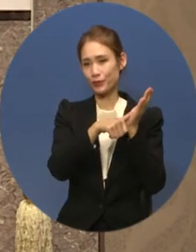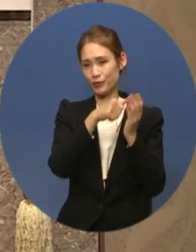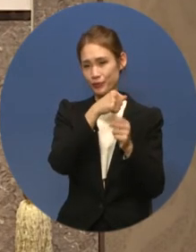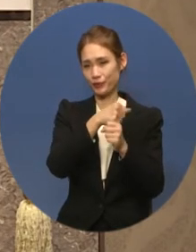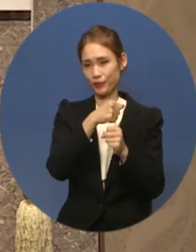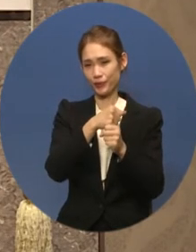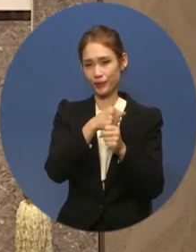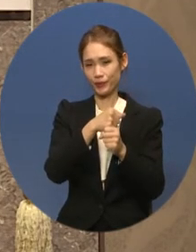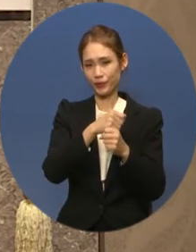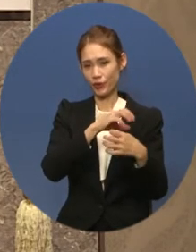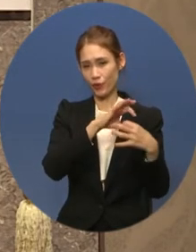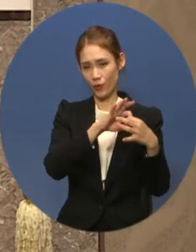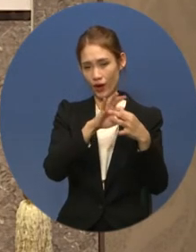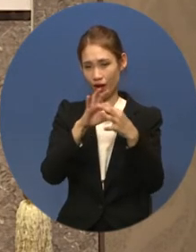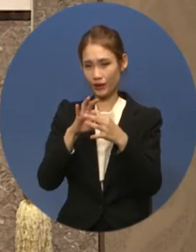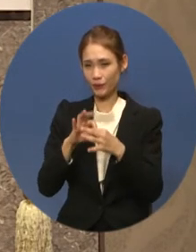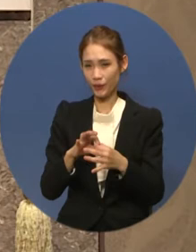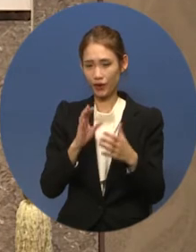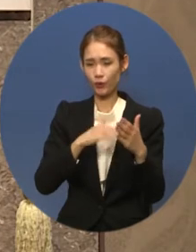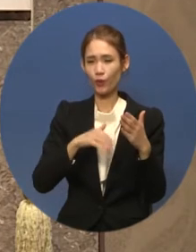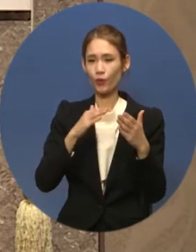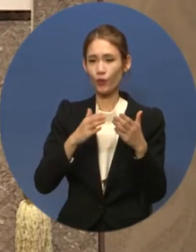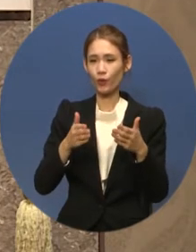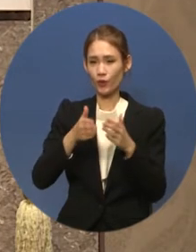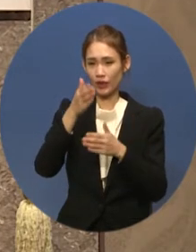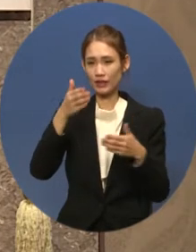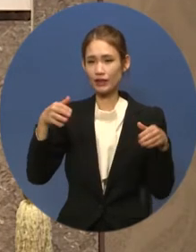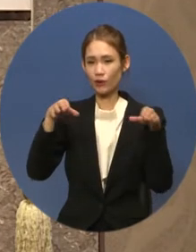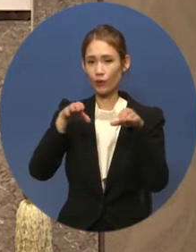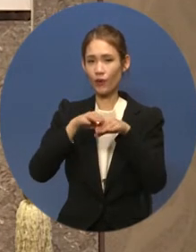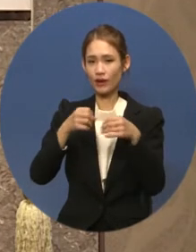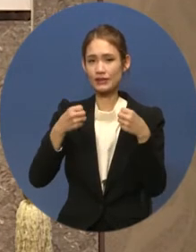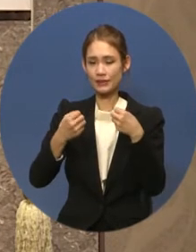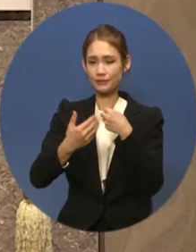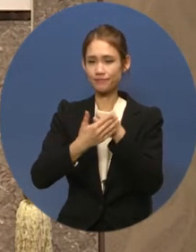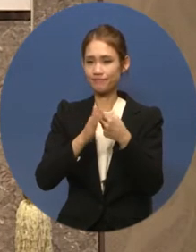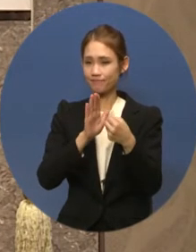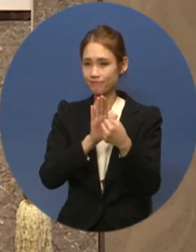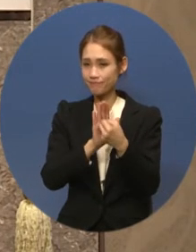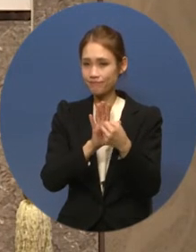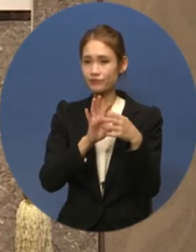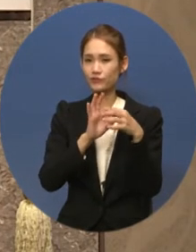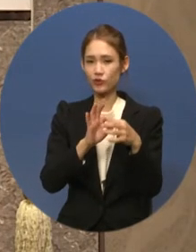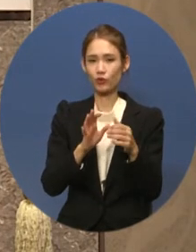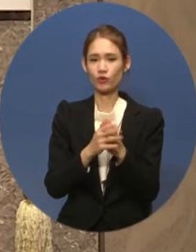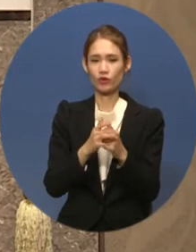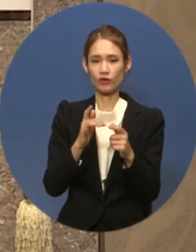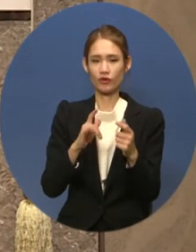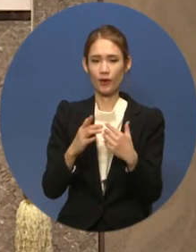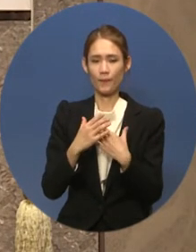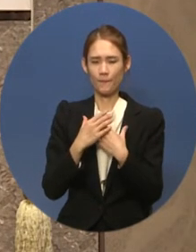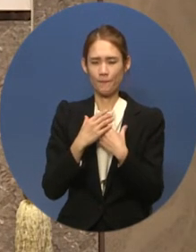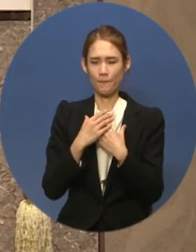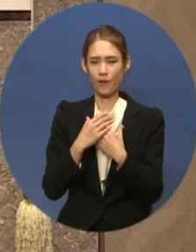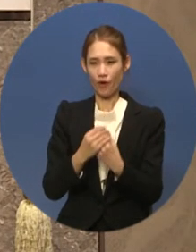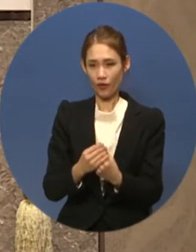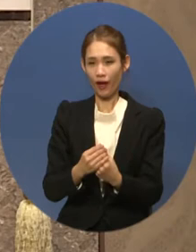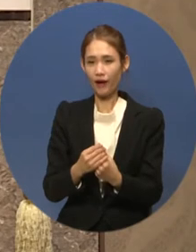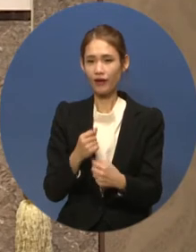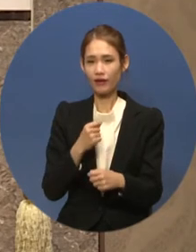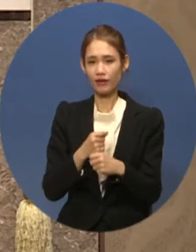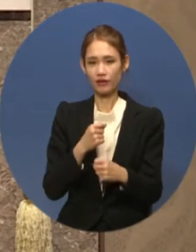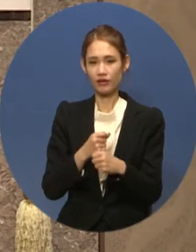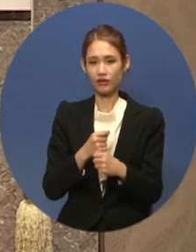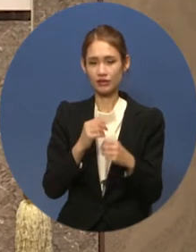관련된 여러 공공기관들이 라고 협력해서 예 같은 사업 이라고 하더라도 보다 편익이 되게 그리고 그